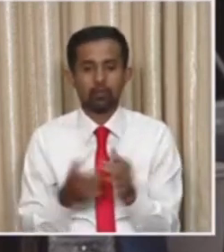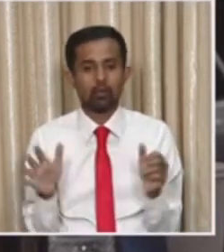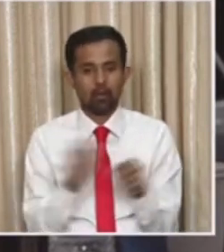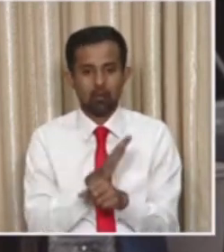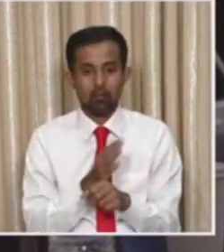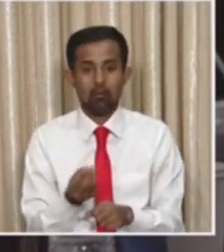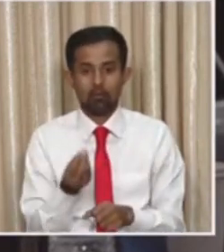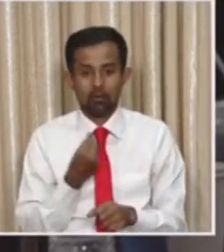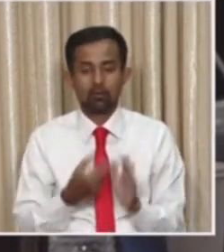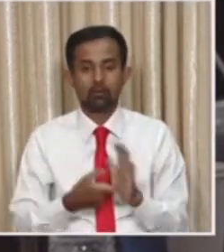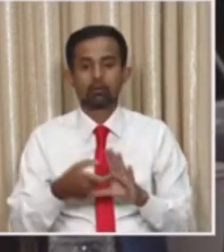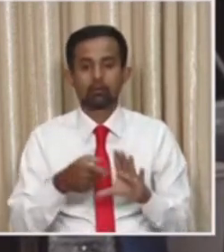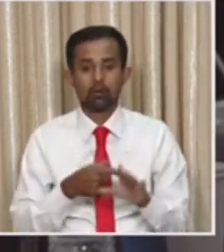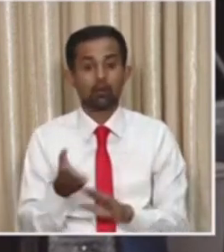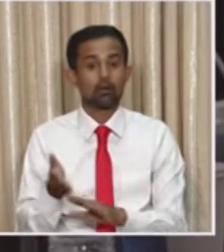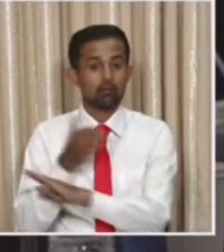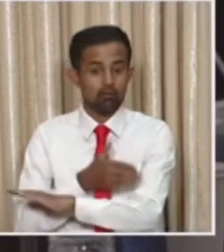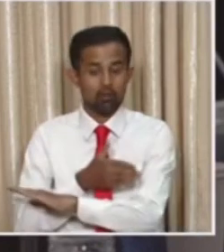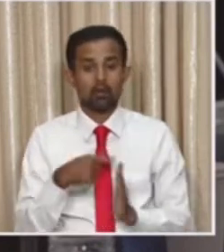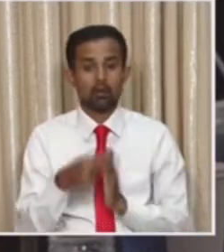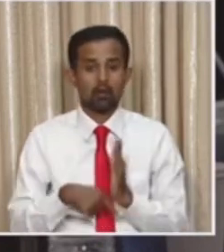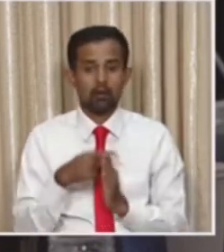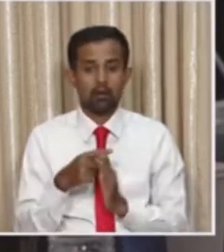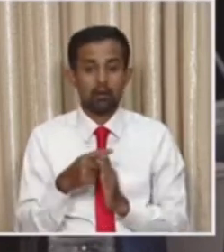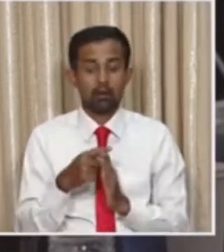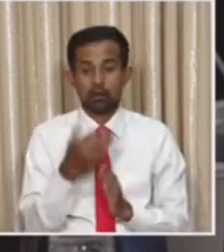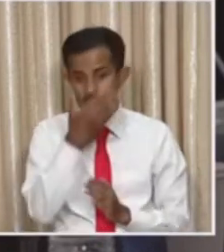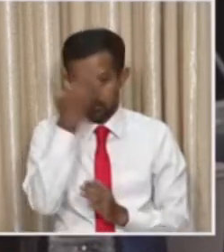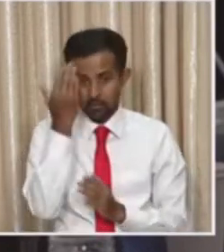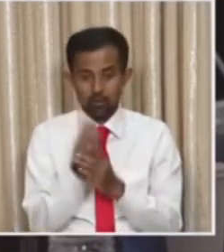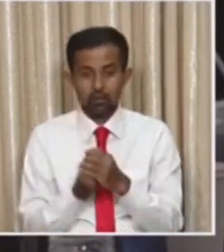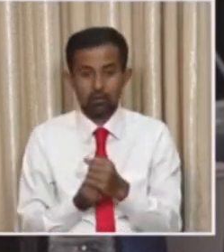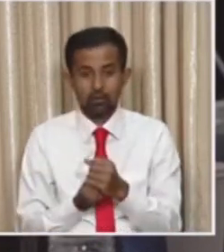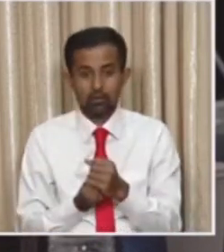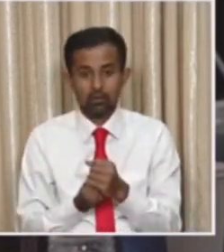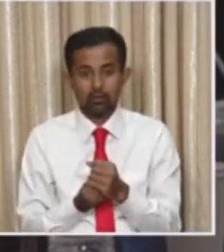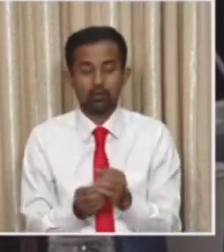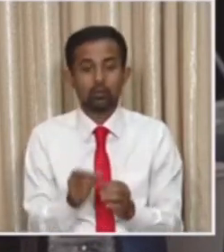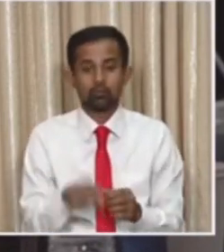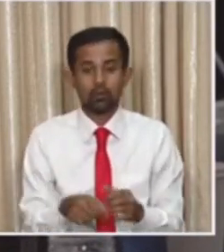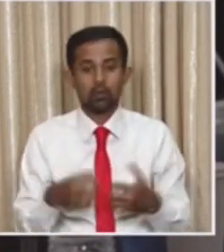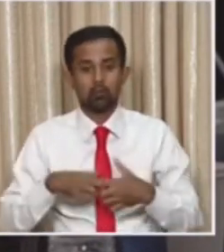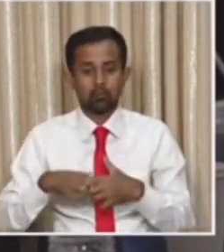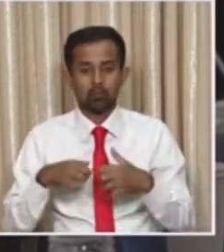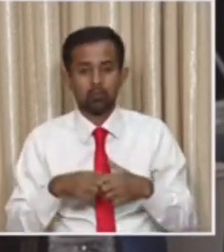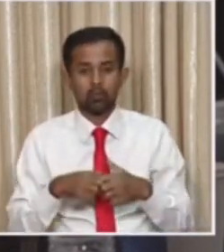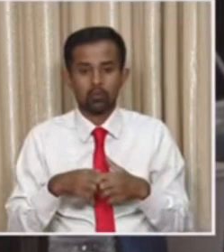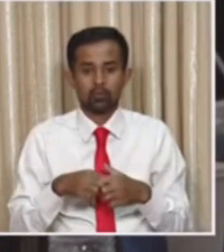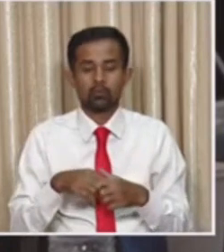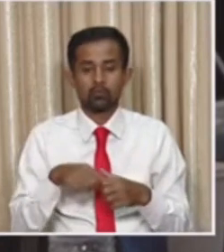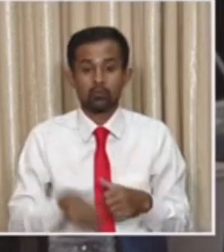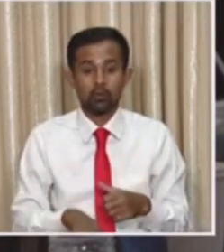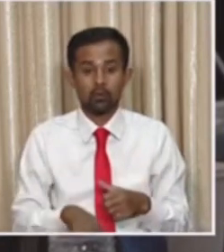முயல்வதற்கு முன்னதாக இந்த நாட்டிலே புரியோடி போயிருக்கிற இனப்பிரச்சினைக்கு தீர்வு காணுகின்ற விதமாக இந்த ஒட்டியாட்சி முறைமையை, இந்த இனவாத ஆட்சி முறைமையை